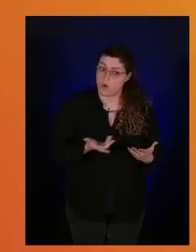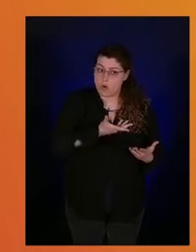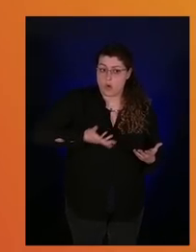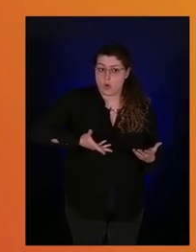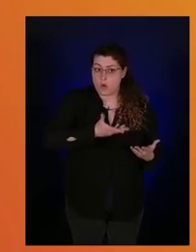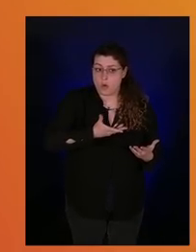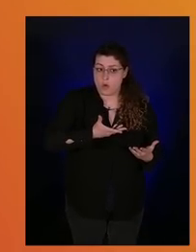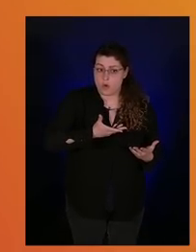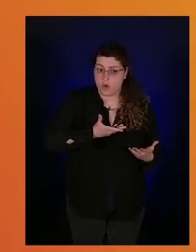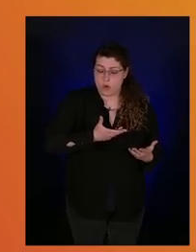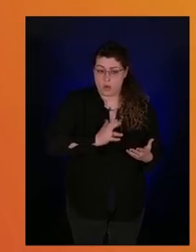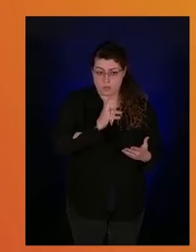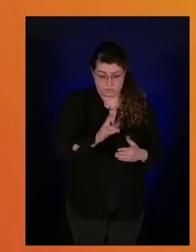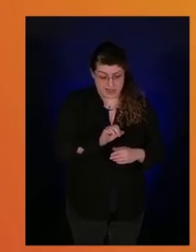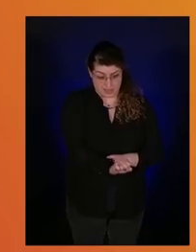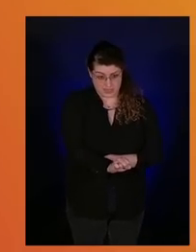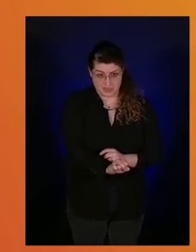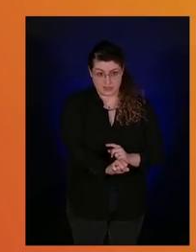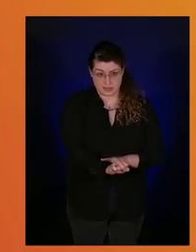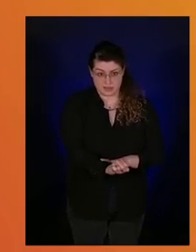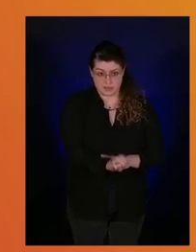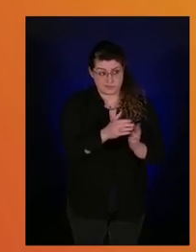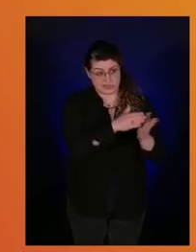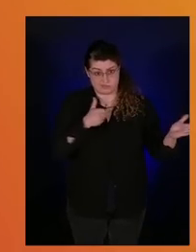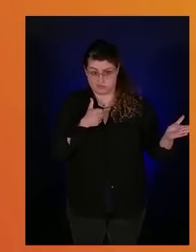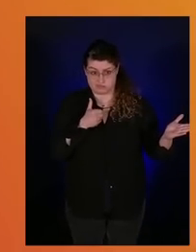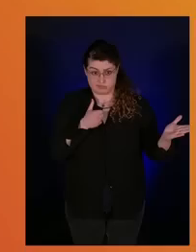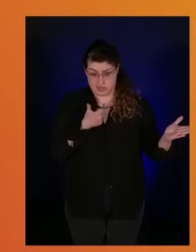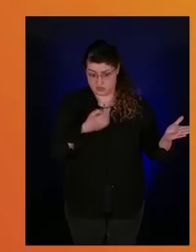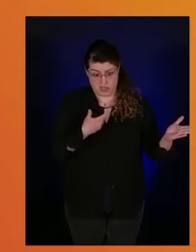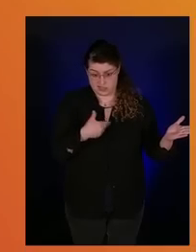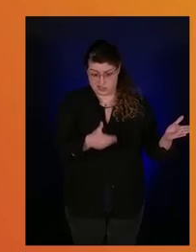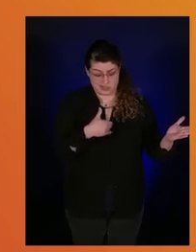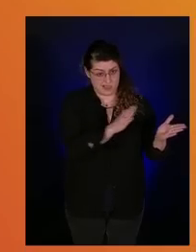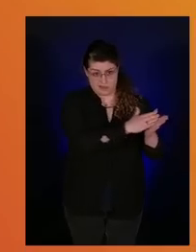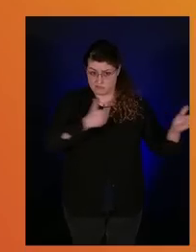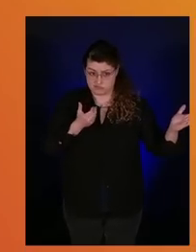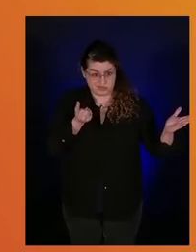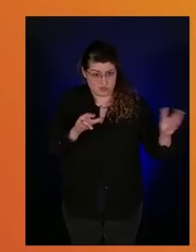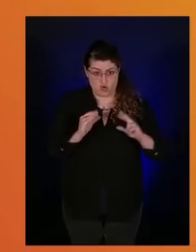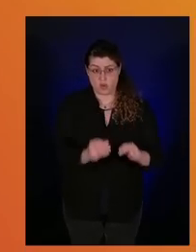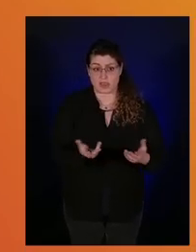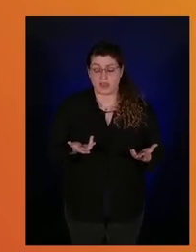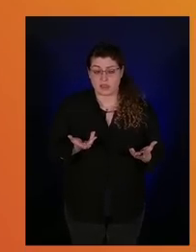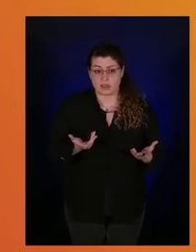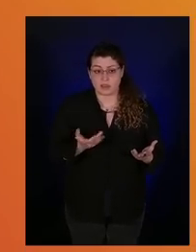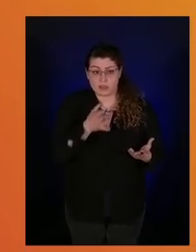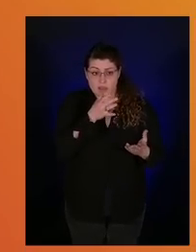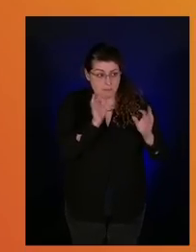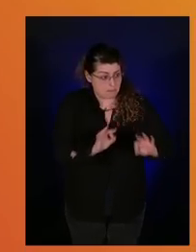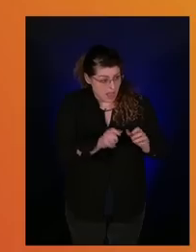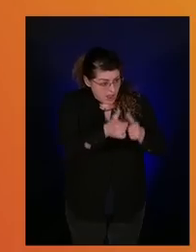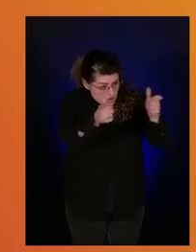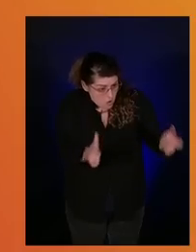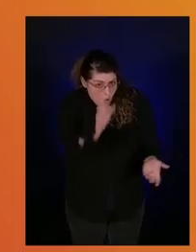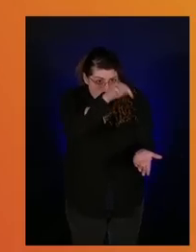au 31, c'est-à-dire samedi, elle est expulsable et l'expulsion va tomber dans la semaine. Et on n'aura plus de locaux à notre